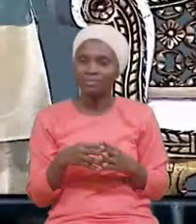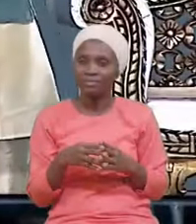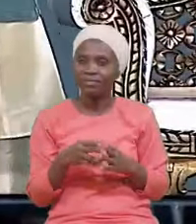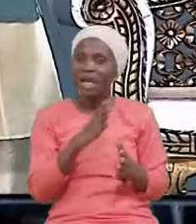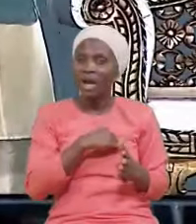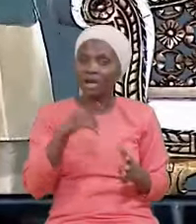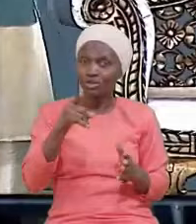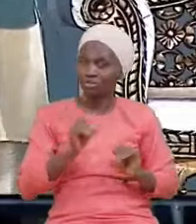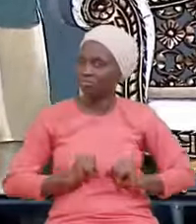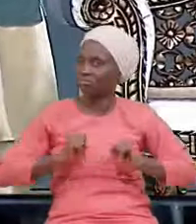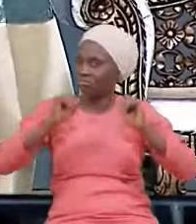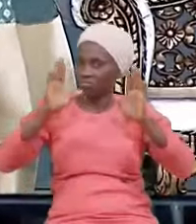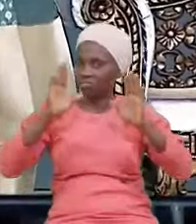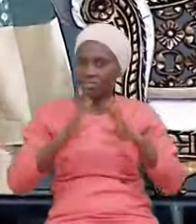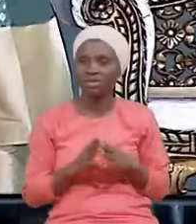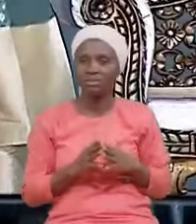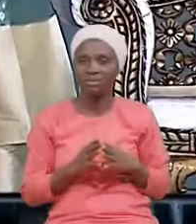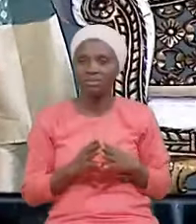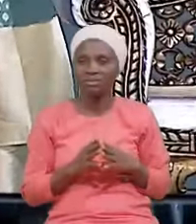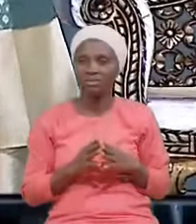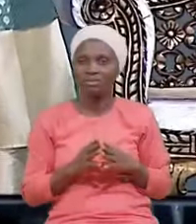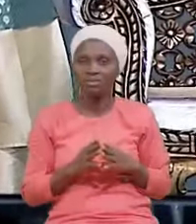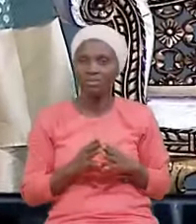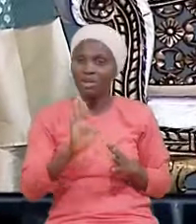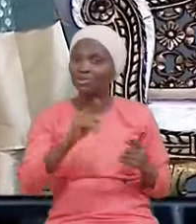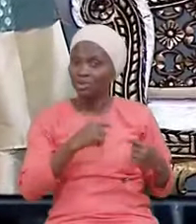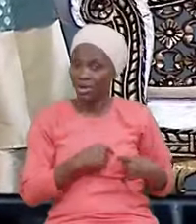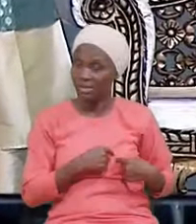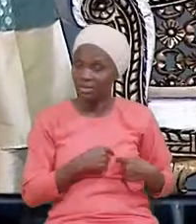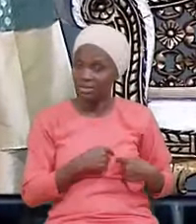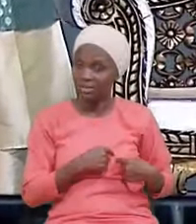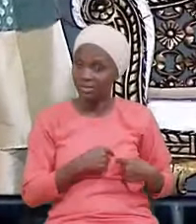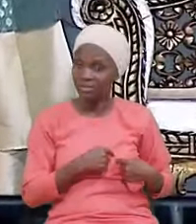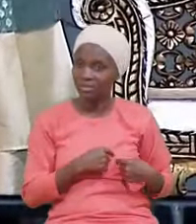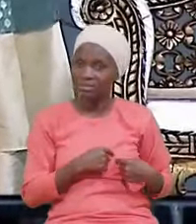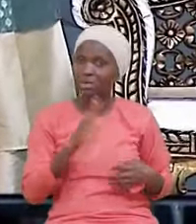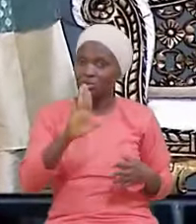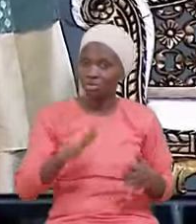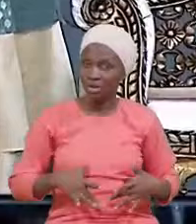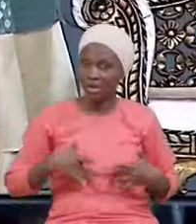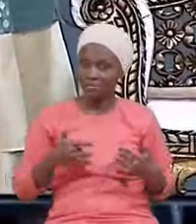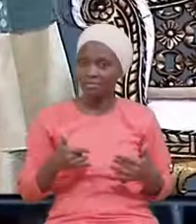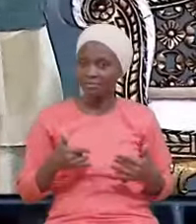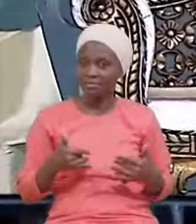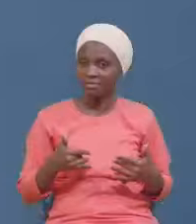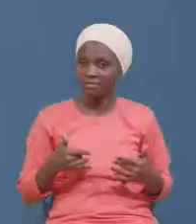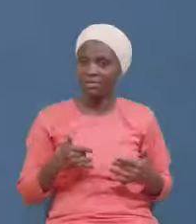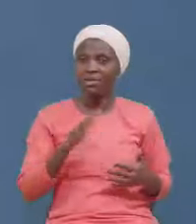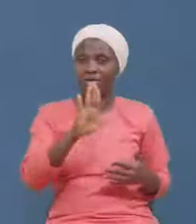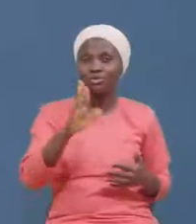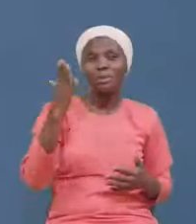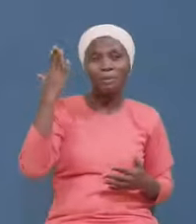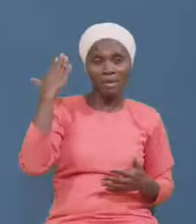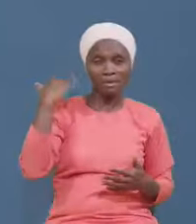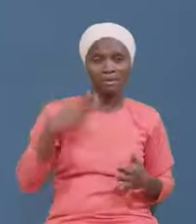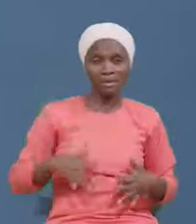you surrender. మీరు ఆయనకి లోబడుతున్నారు. Your heart. మీ హృదయం. Your life. మీ జీవితం. Your past. మీ